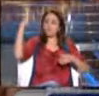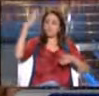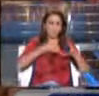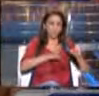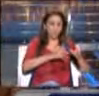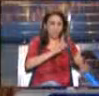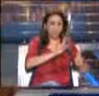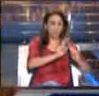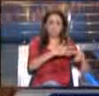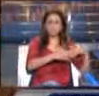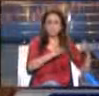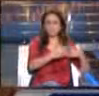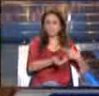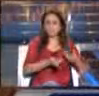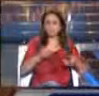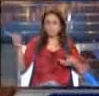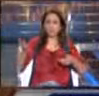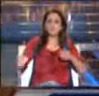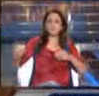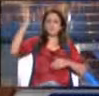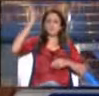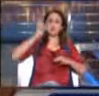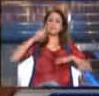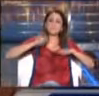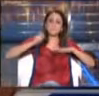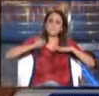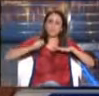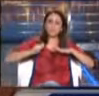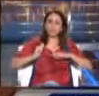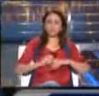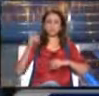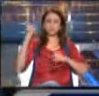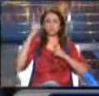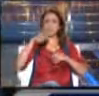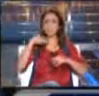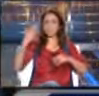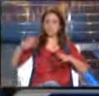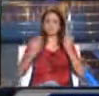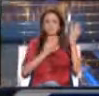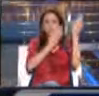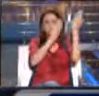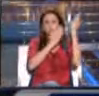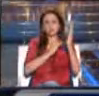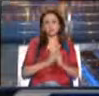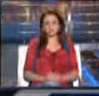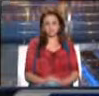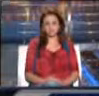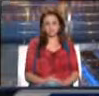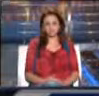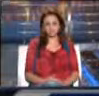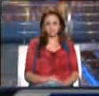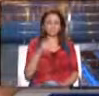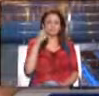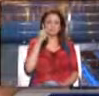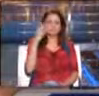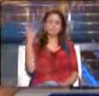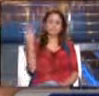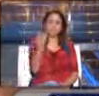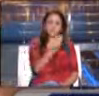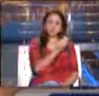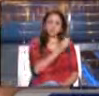الحق الجنائي والحق الاساسي ان احنا ندعي لهم جميعا ربنا يتقبلهم. اتفضل. عايز اقول حاجه بس، يعني ناس كتير قوي فكره